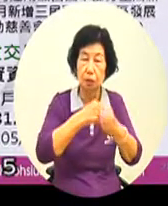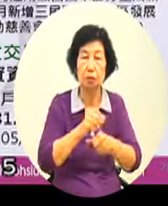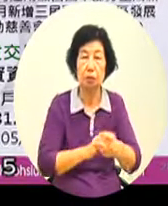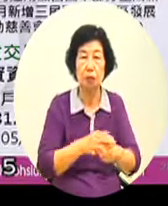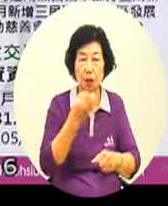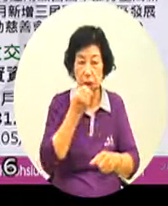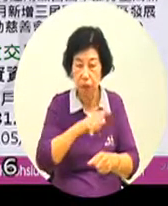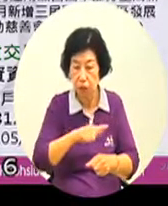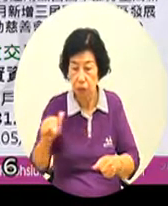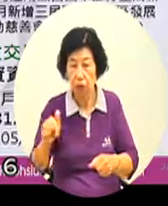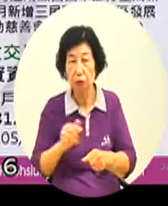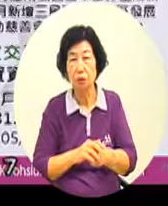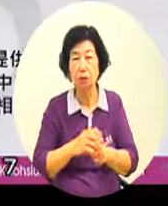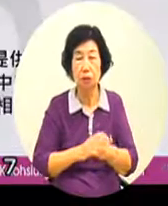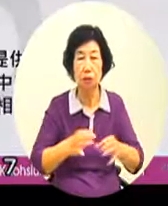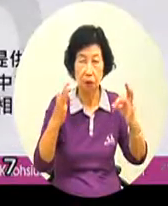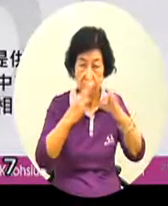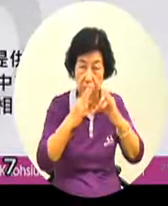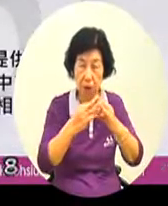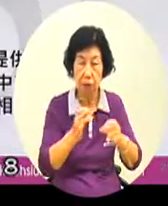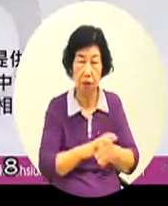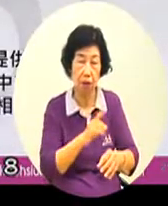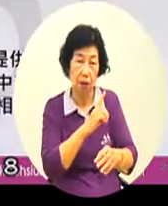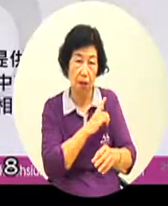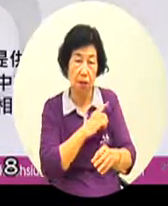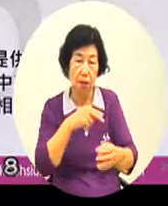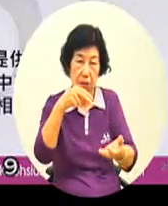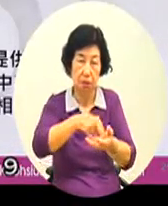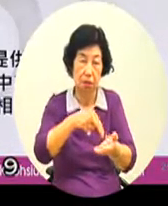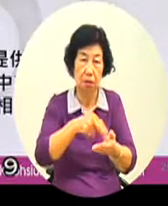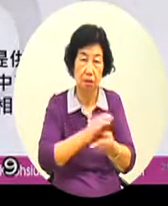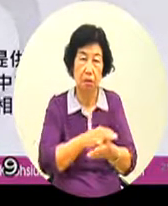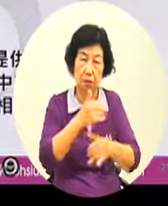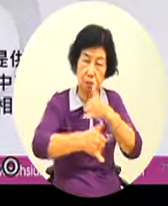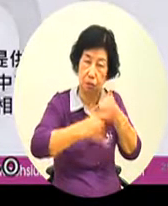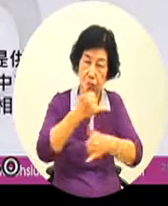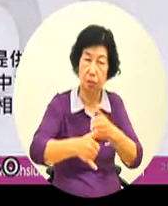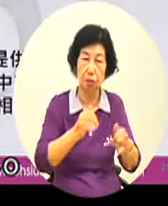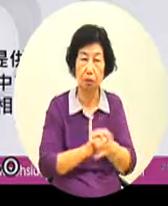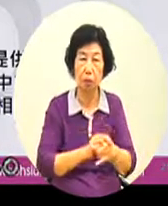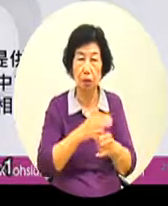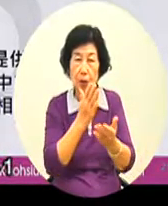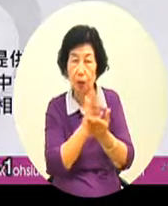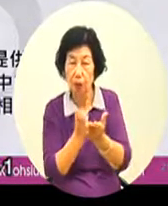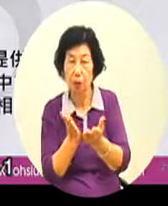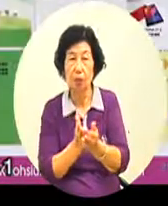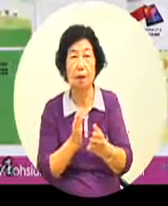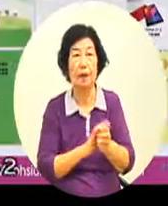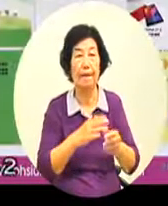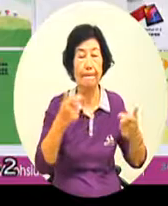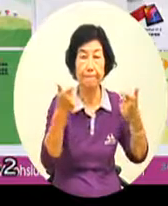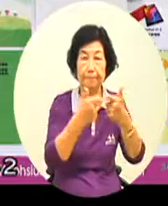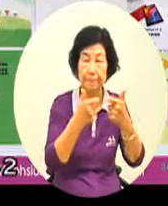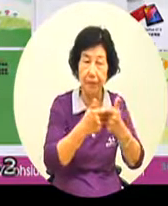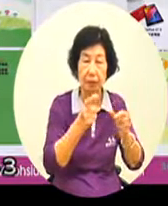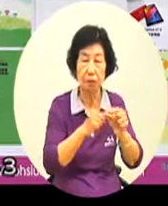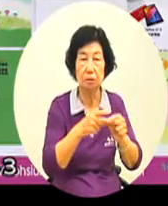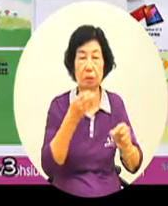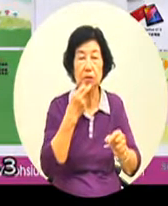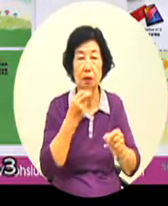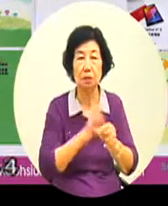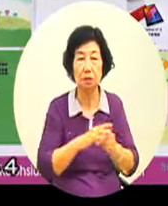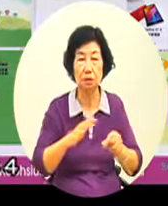及针对低收入户自立生活的部分，我们也有很多不同的一个方案，还有配合中央针对国民年金相关的一些保